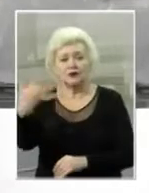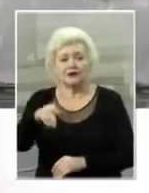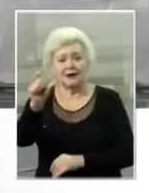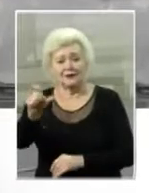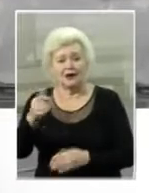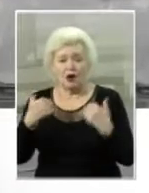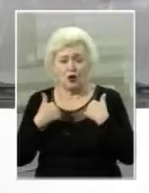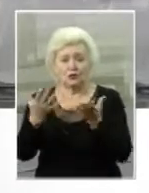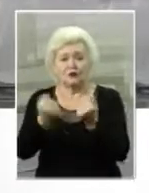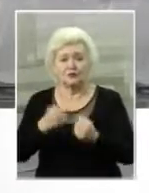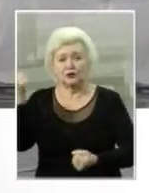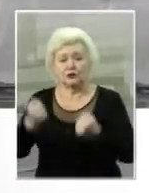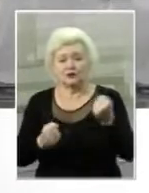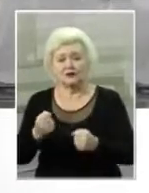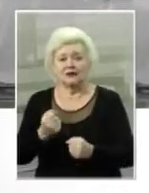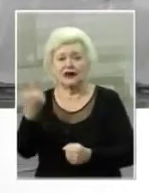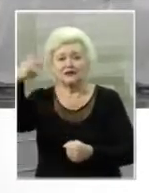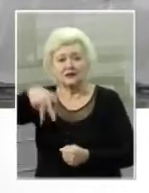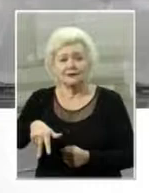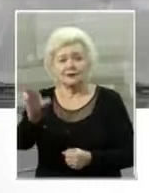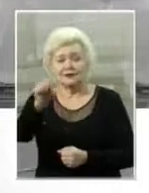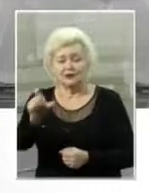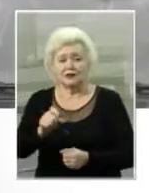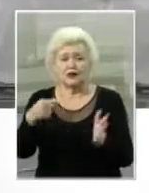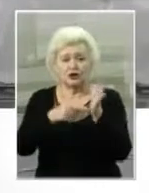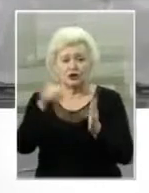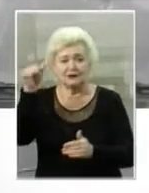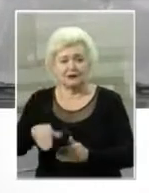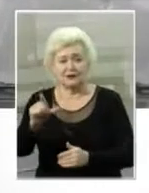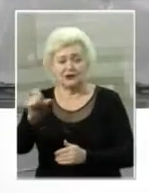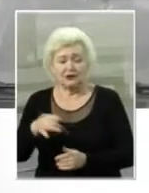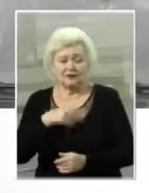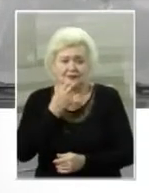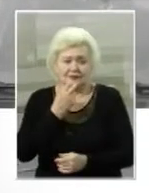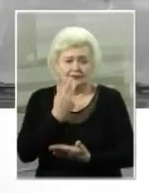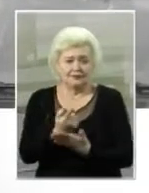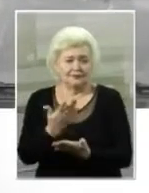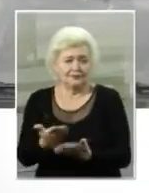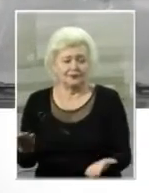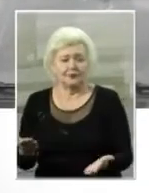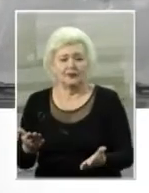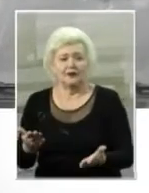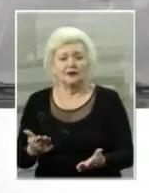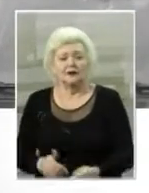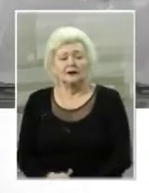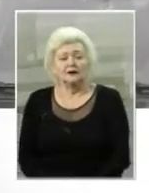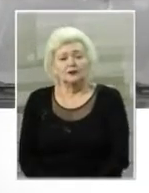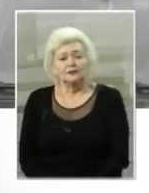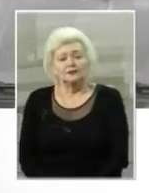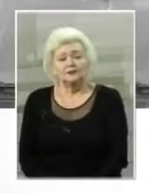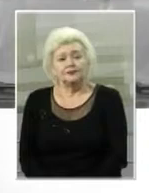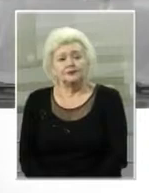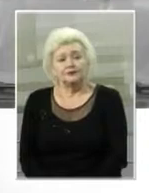А у нас беруть за авто у 3 тисячі євро – 6 тисяч євро. Це смішно. І коли за границею йде